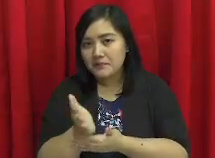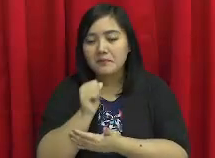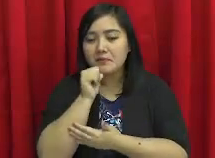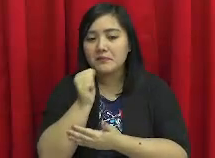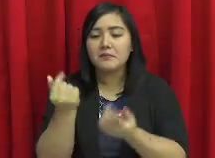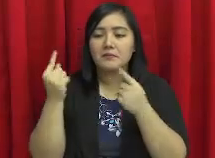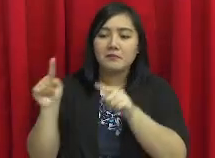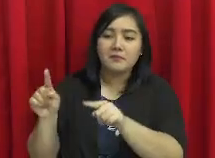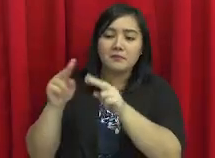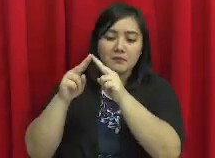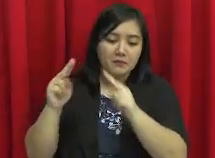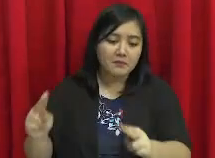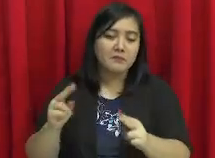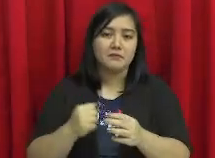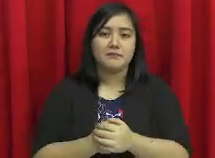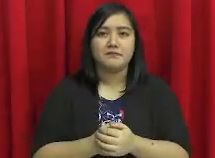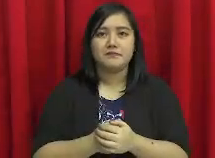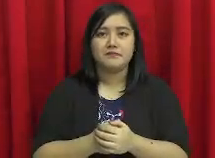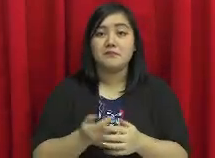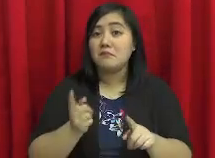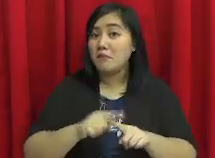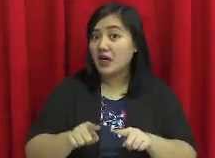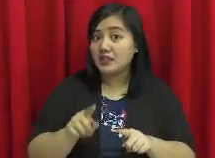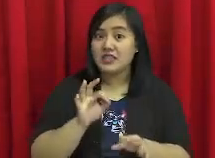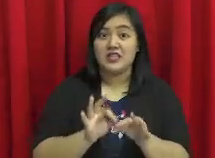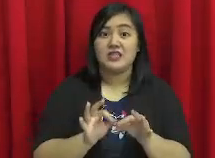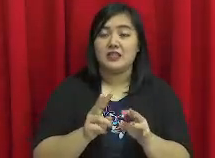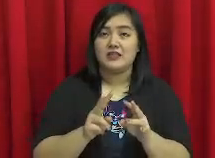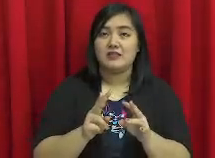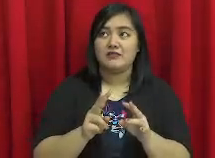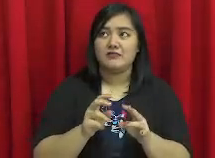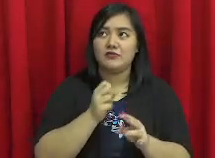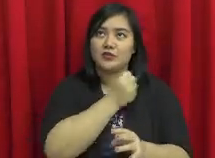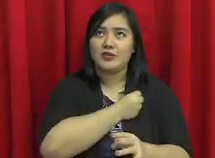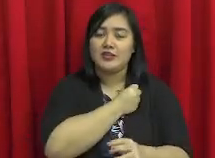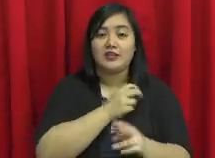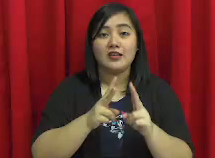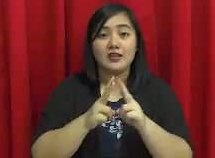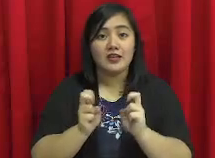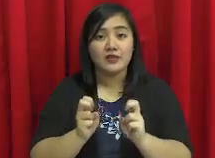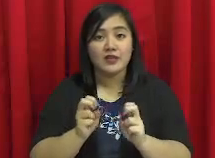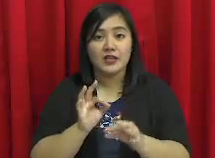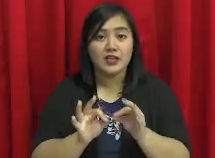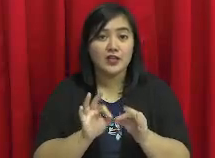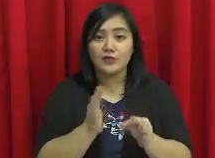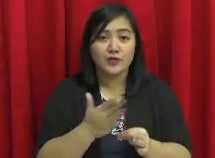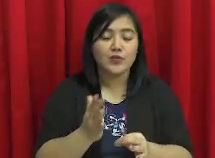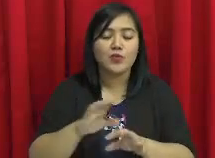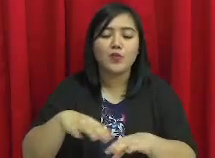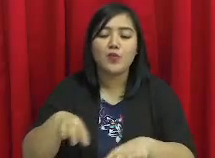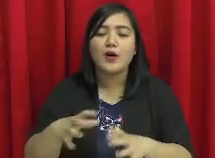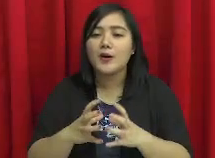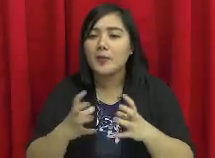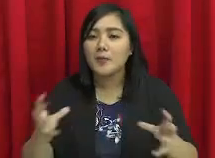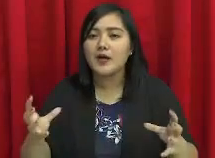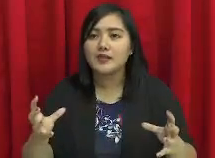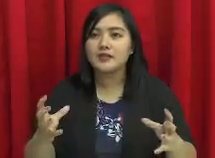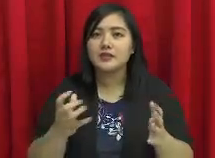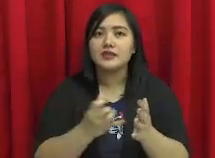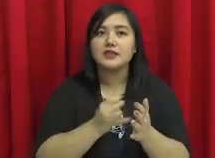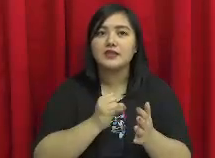ay nagtatrabaho, hindi tayo ang bumubuhay sa pamilya natin. Yun. Diyos pa rin. Tama. Naalala ko yung kaibigan